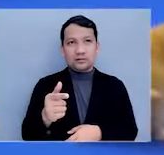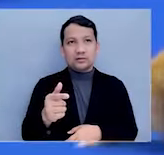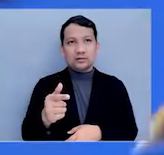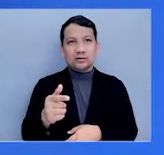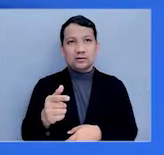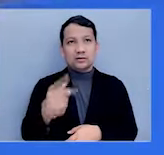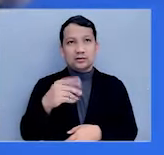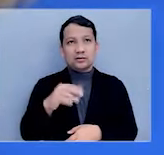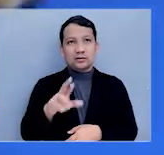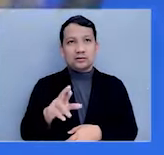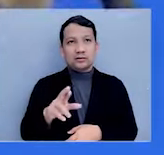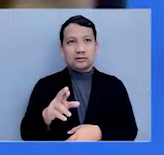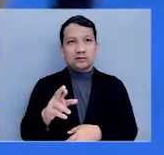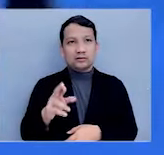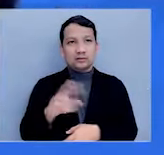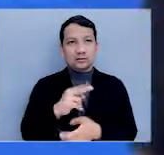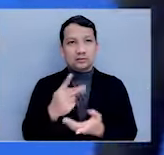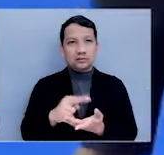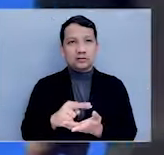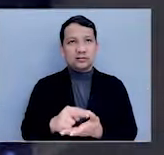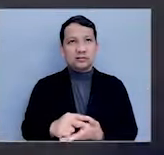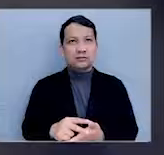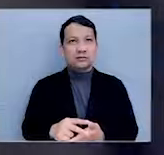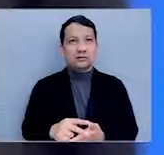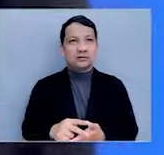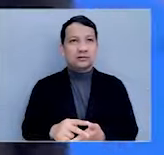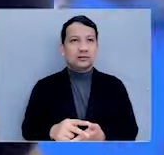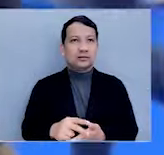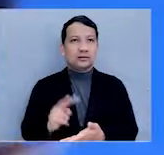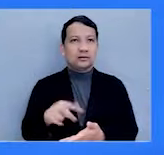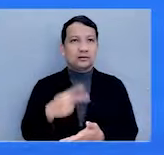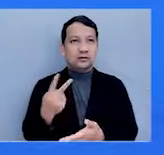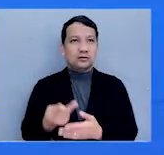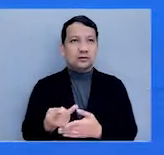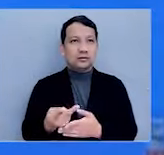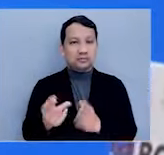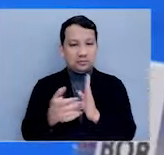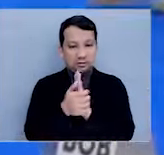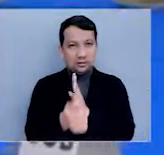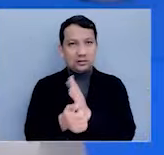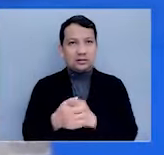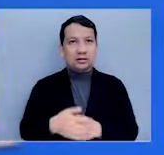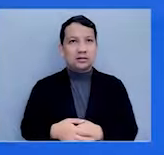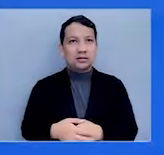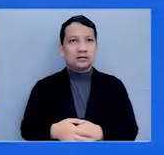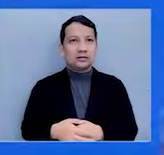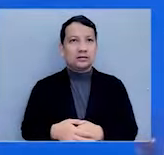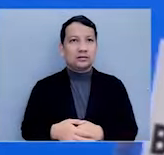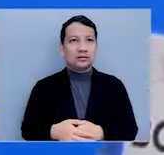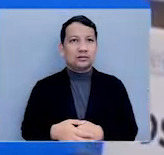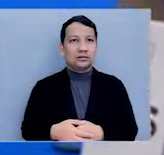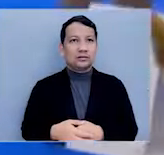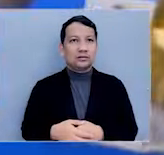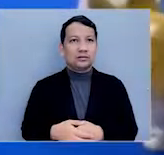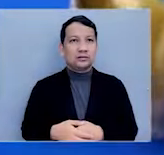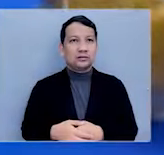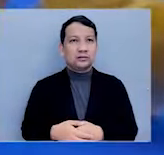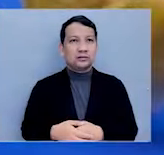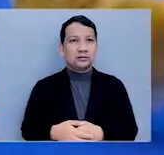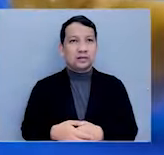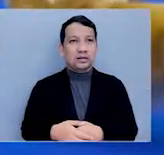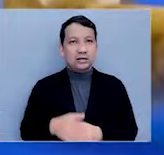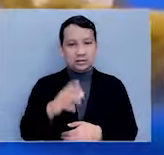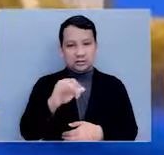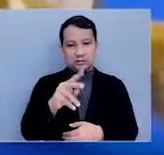corgi. May alam bang trick si Dalbong yan. At meron ba kasama ba yun sa competition yung talent portion ba? And actually, yung confirmation show kasi parang ano siya